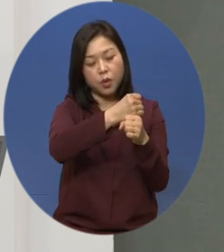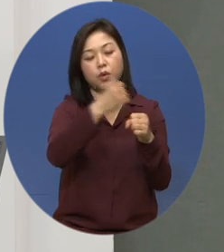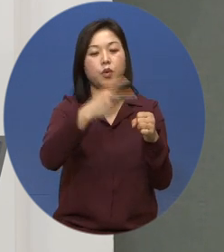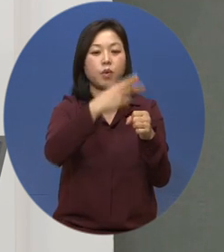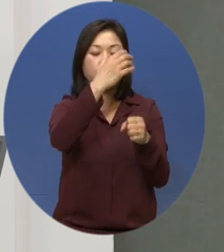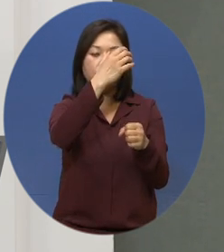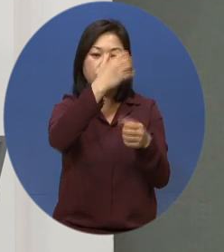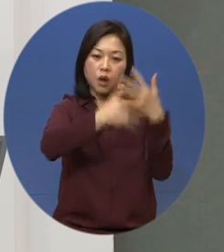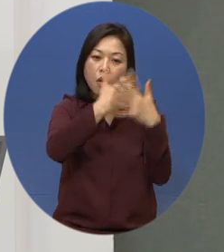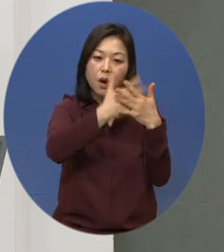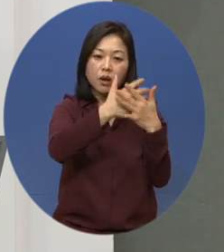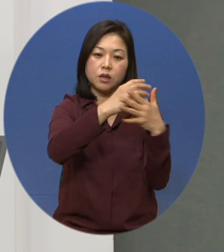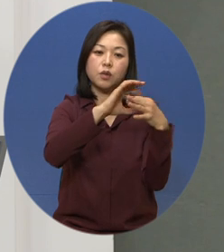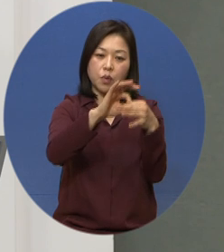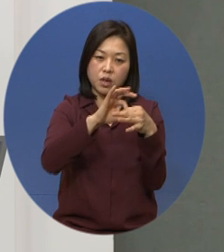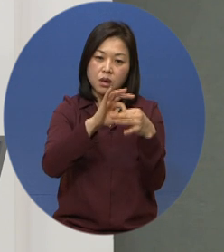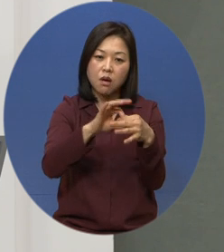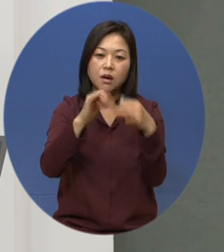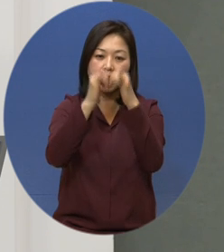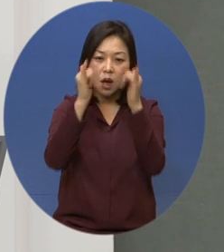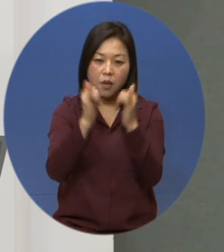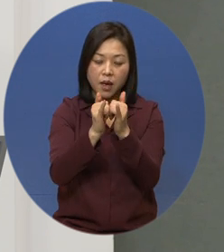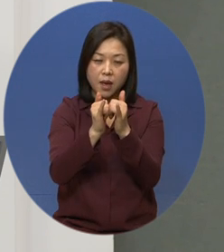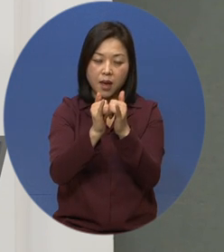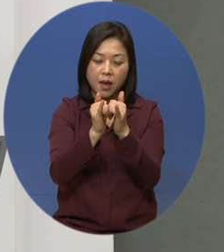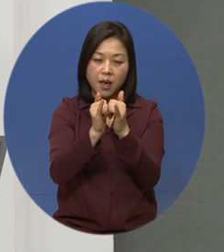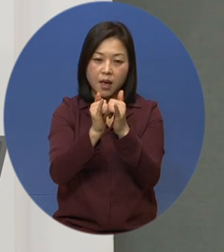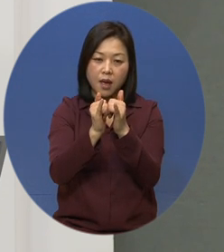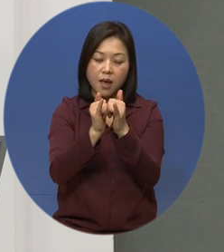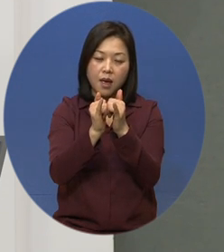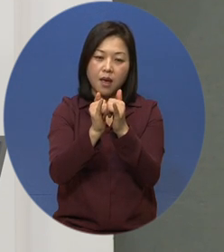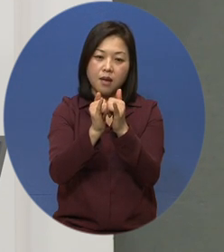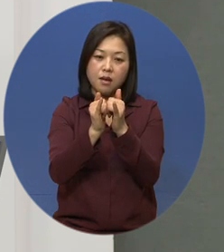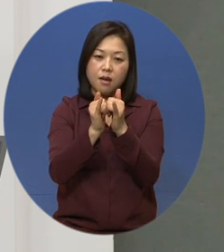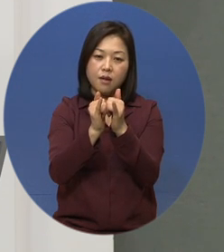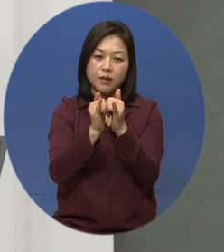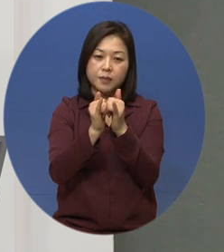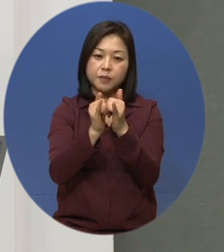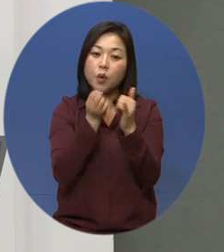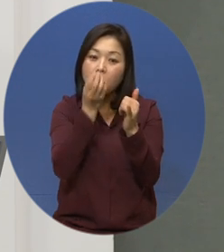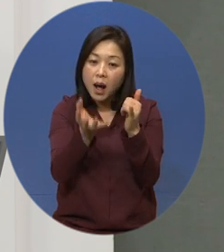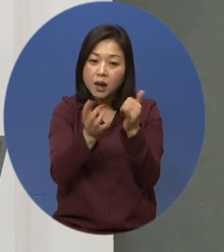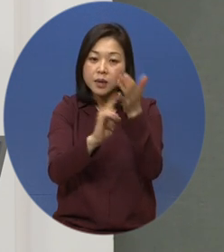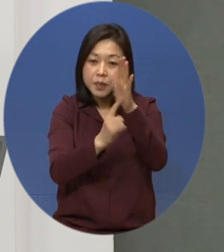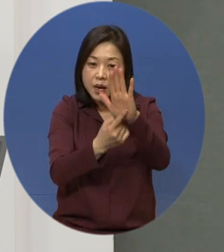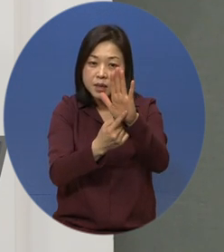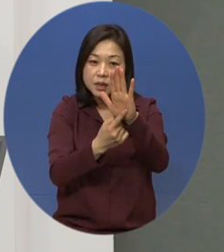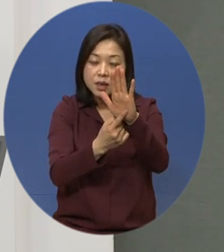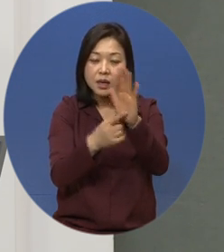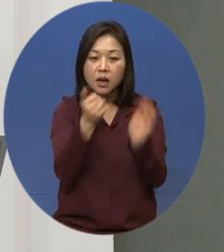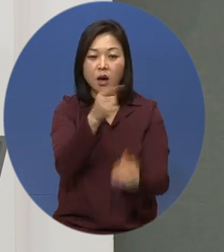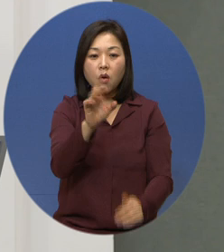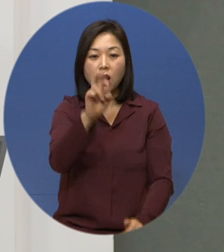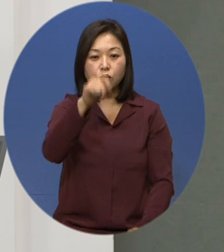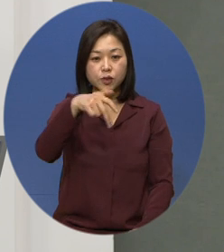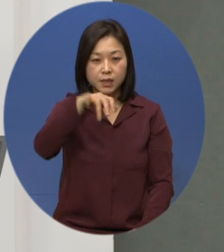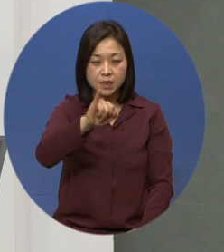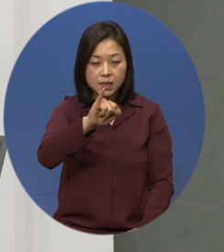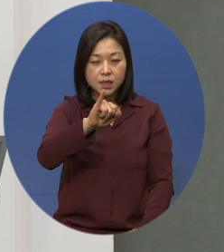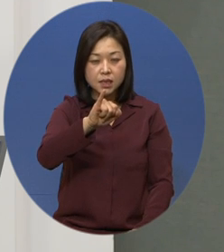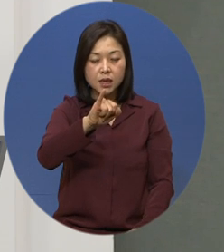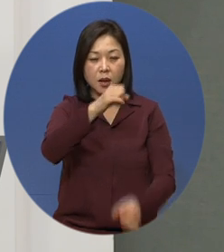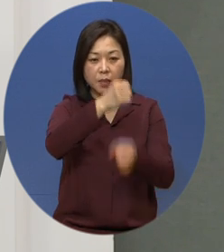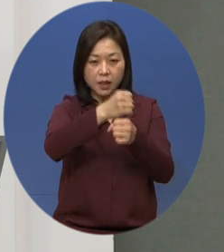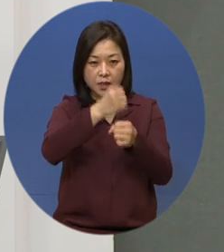영화를 통해서 뭔가 사회적 고발에 a 쫄을 헨 황무지에 에 제작